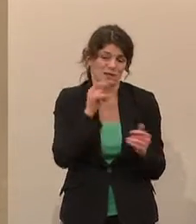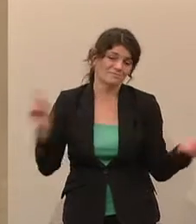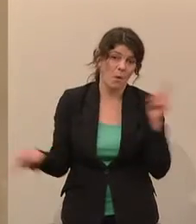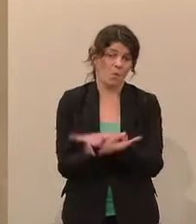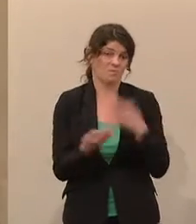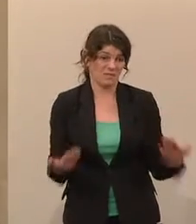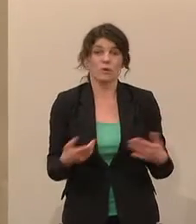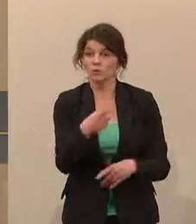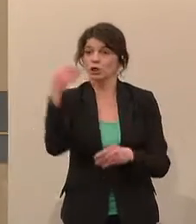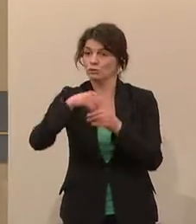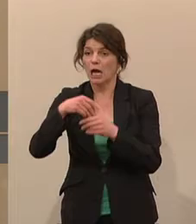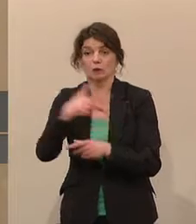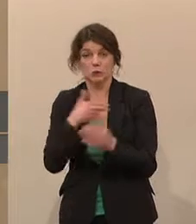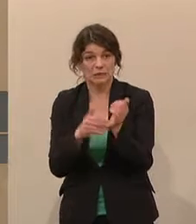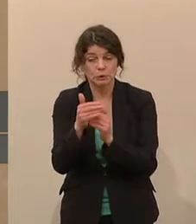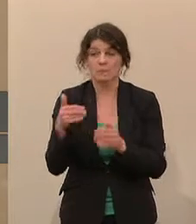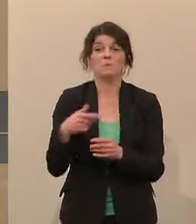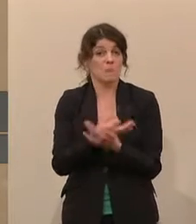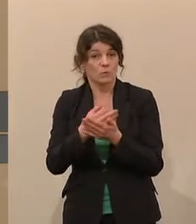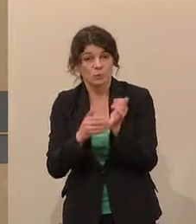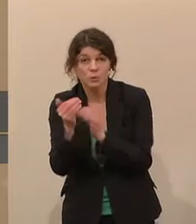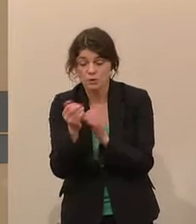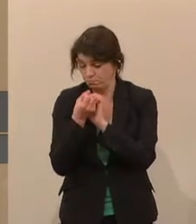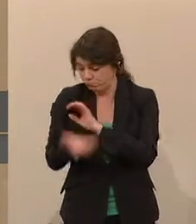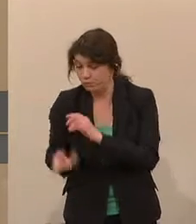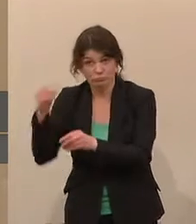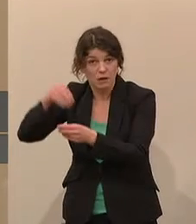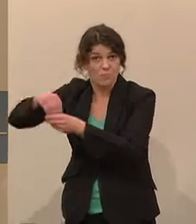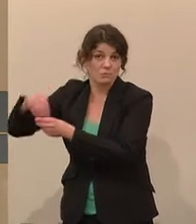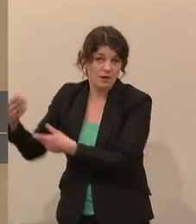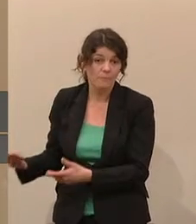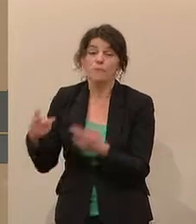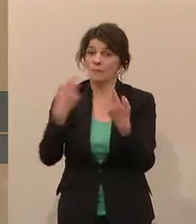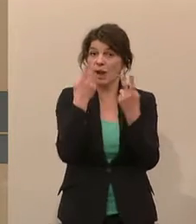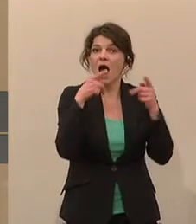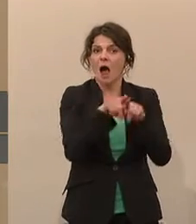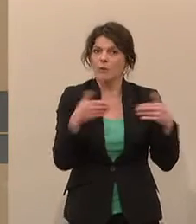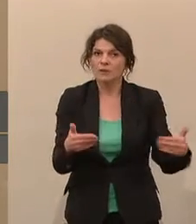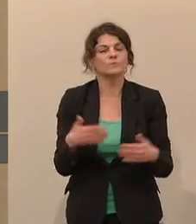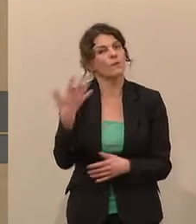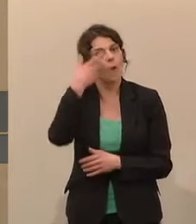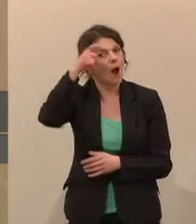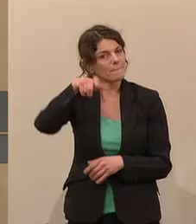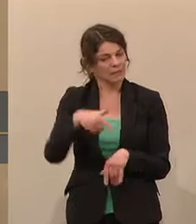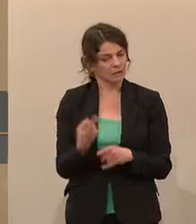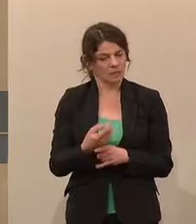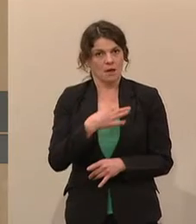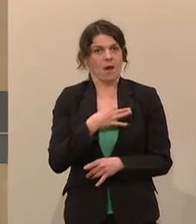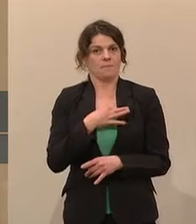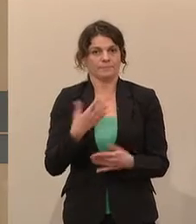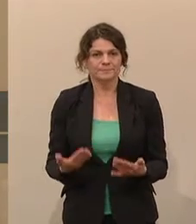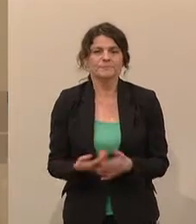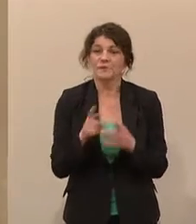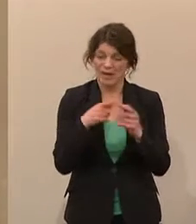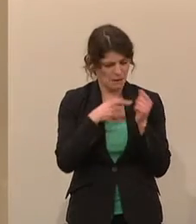sparen im Sozialsystem, im Bildungssystem und so weiter. Und damit natürlich dort, wo es die Menschen spüren. Wenn man